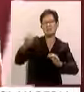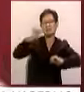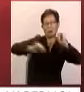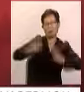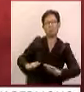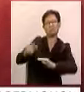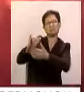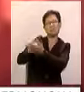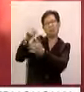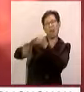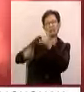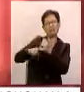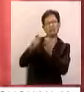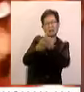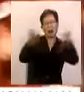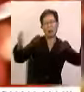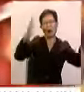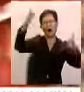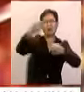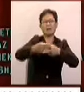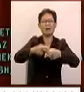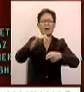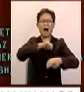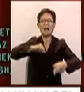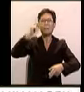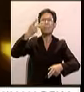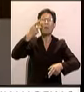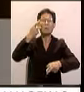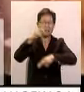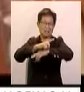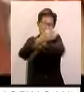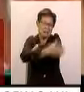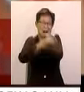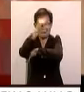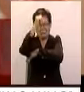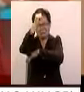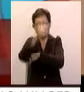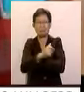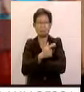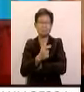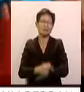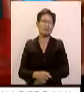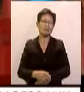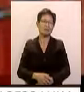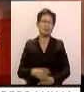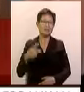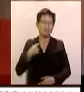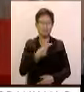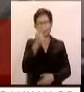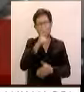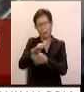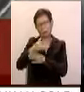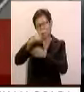itu. Rajinikanth dikabarkan bakal bergelar ahli politik di negaranya tak lama lagi. Namun bukan kisah ini yang kami nak